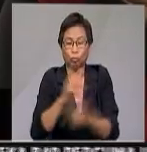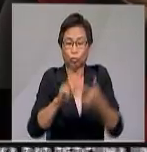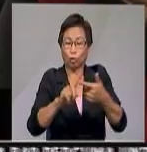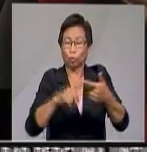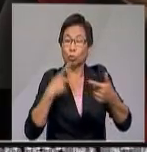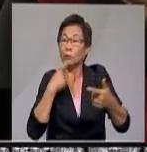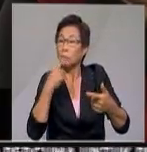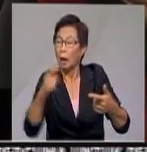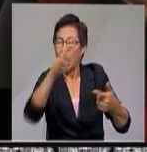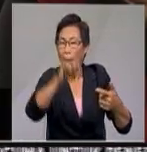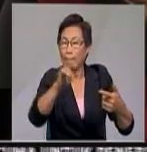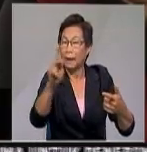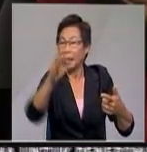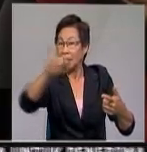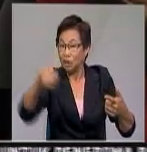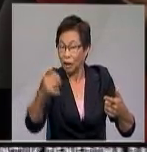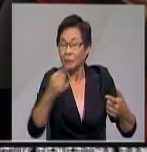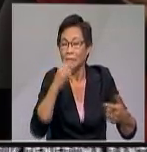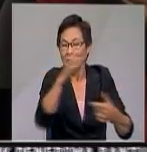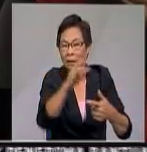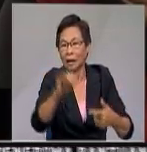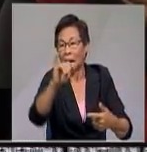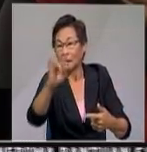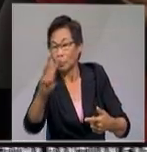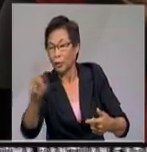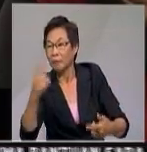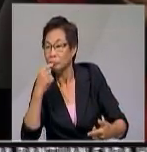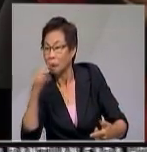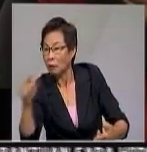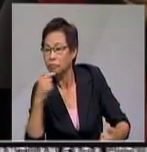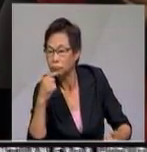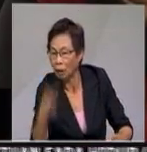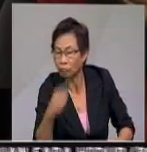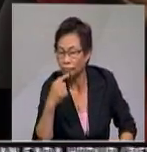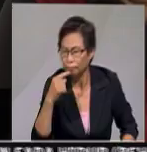MPKJ dan juga IWK supaya mengadakan